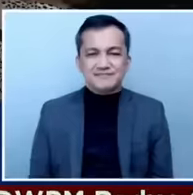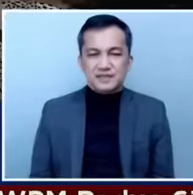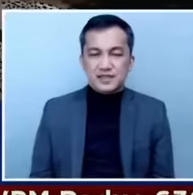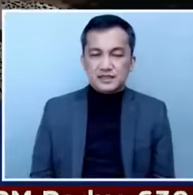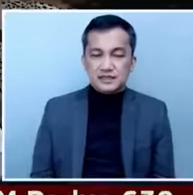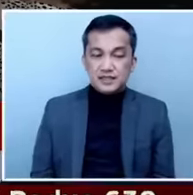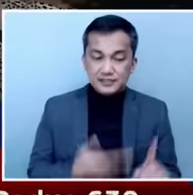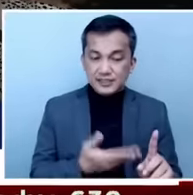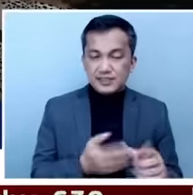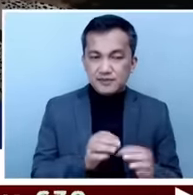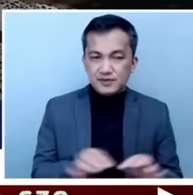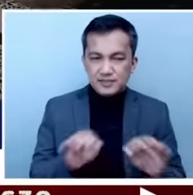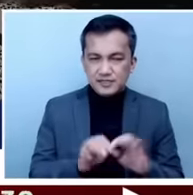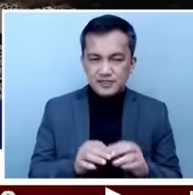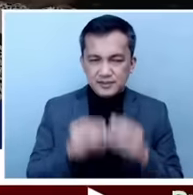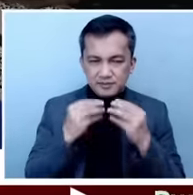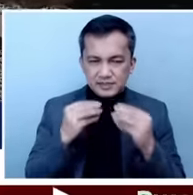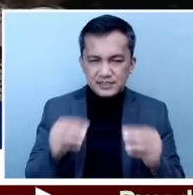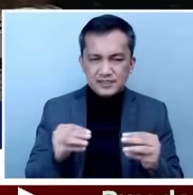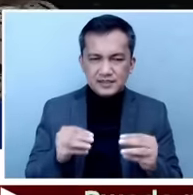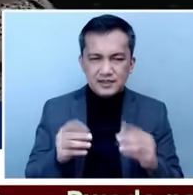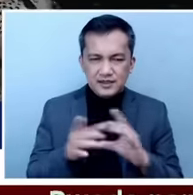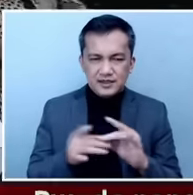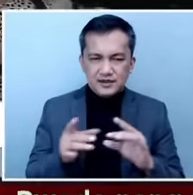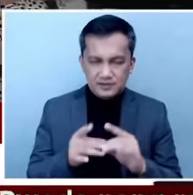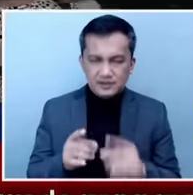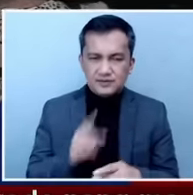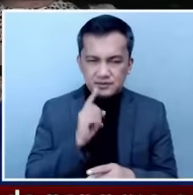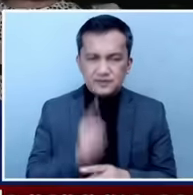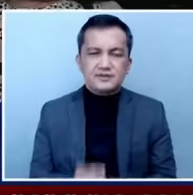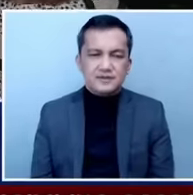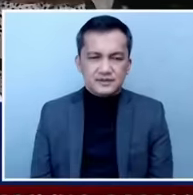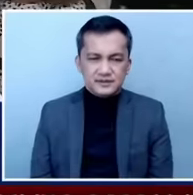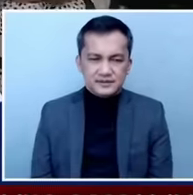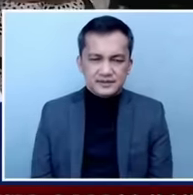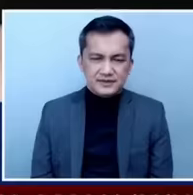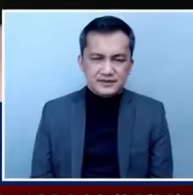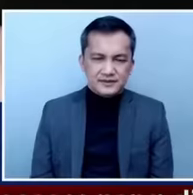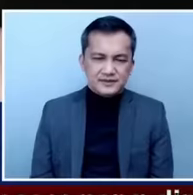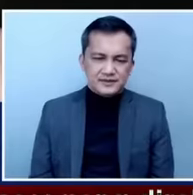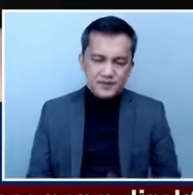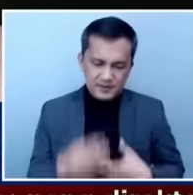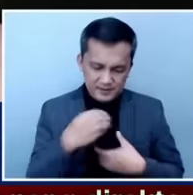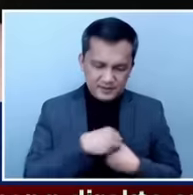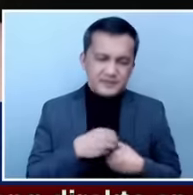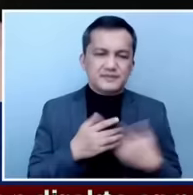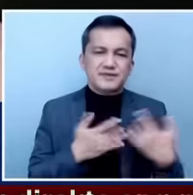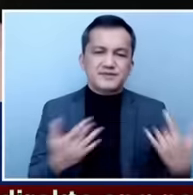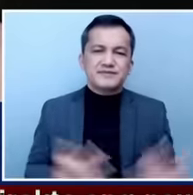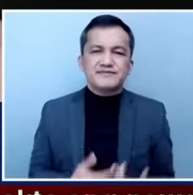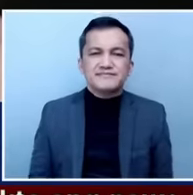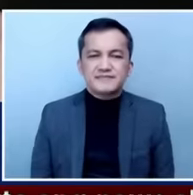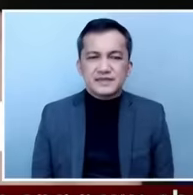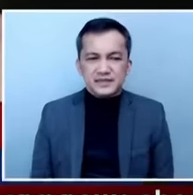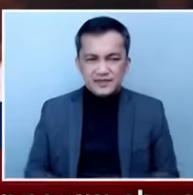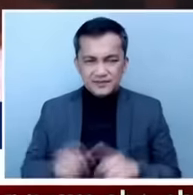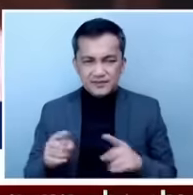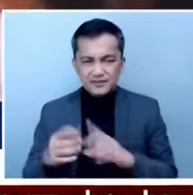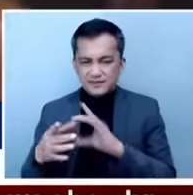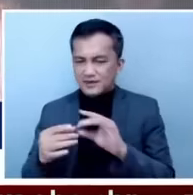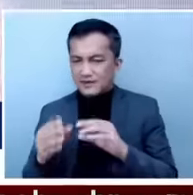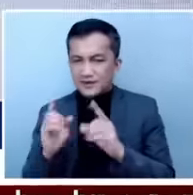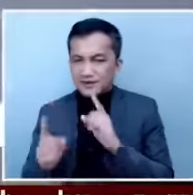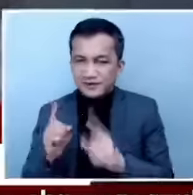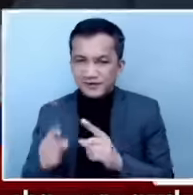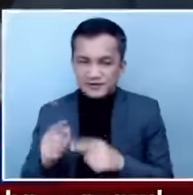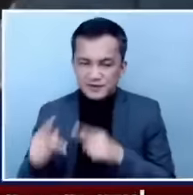message talaga nung kwento na ito na talaga namang tumatak din sa mga puso nila. Ba kasi kapag nakakausap mo yung mga taong